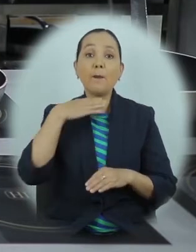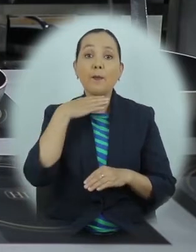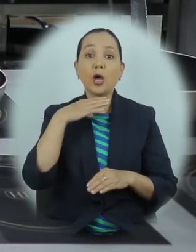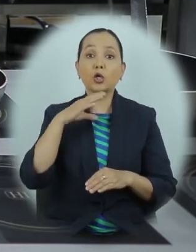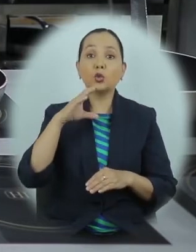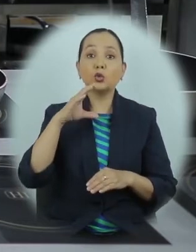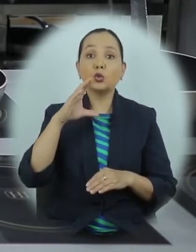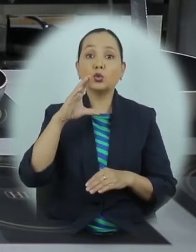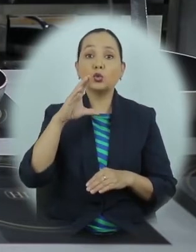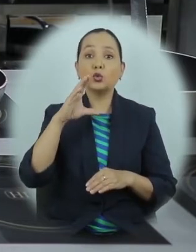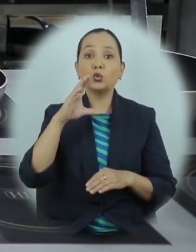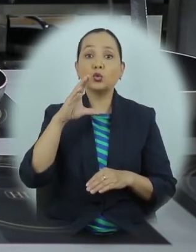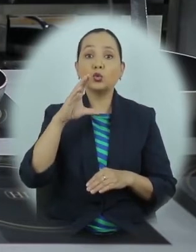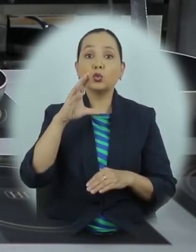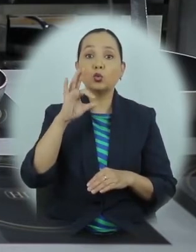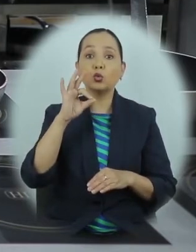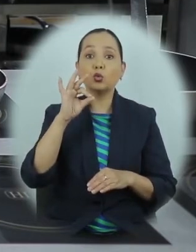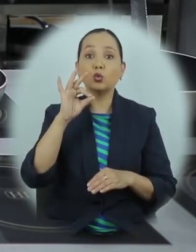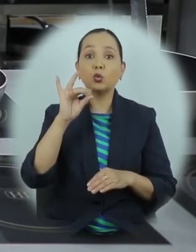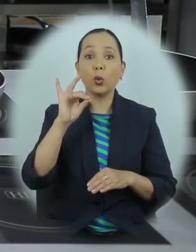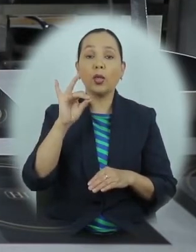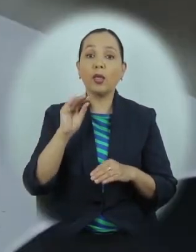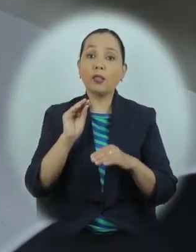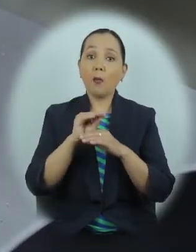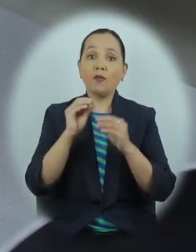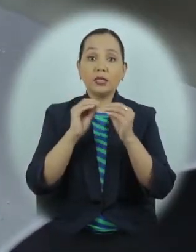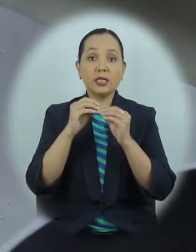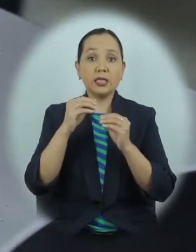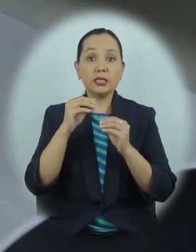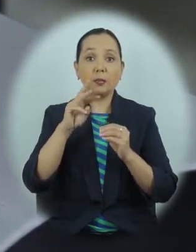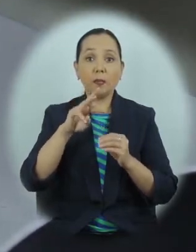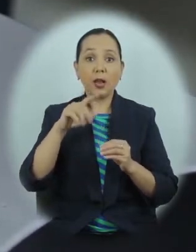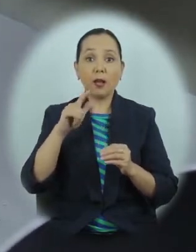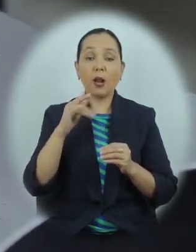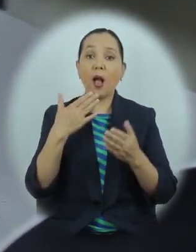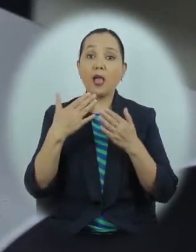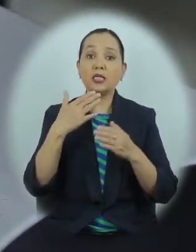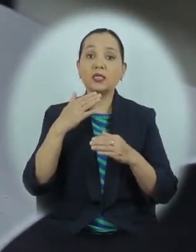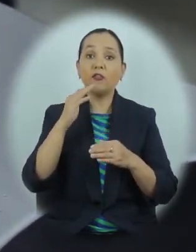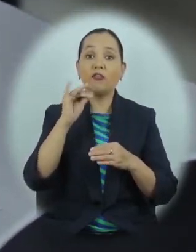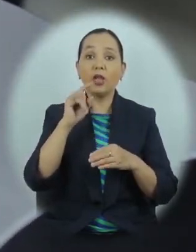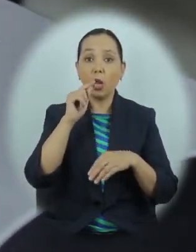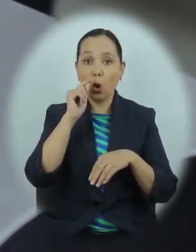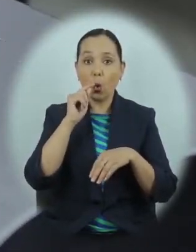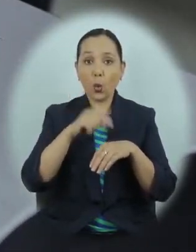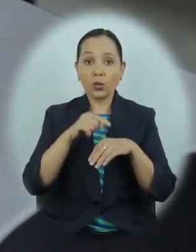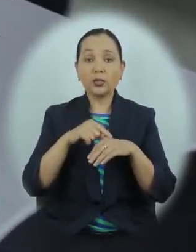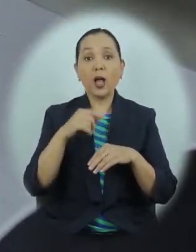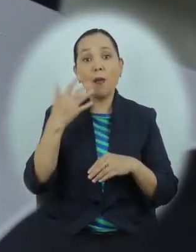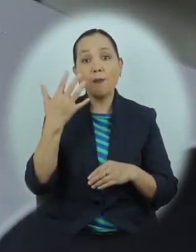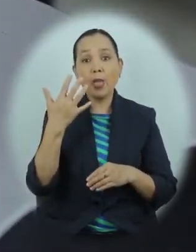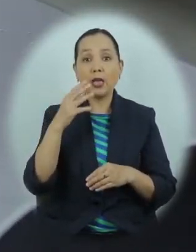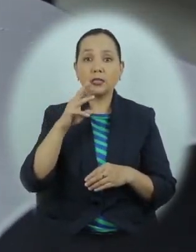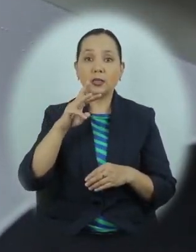соуса добавить 10 миллиграмм а если вы обжариваете филе курицы то 5